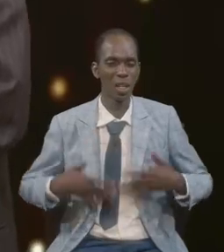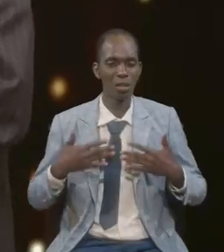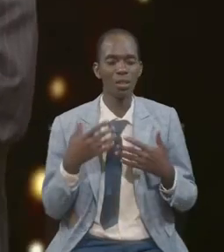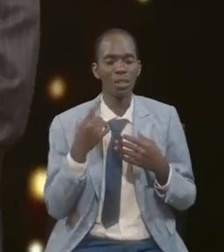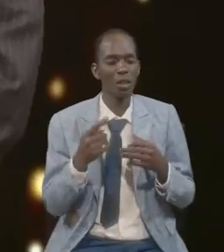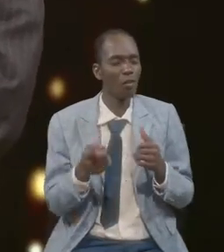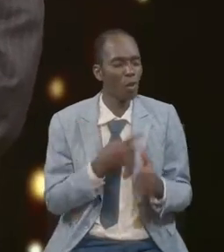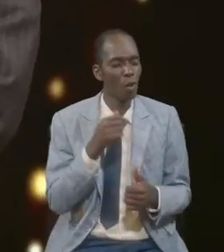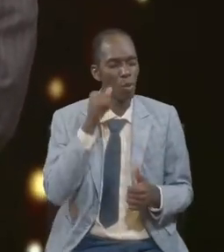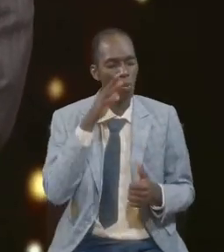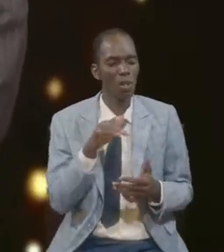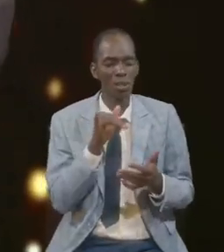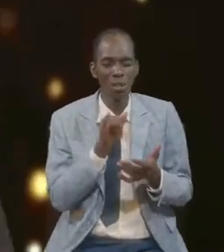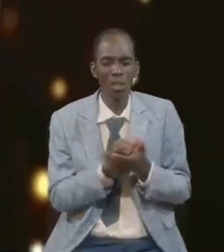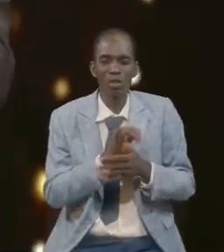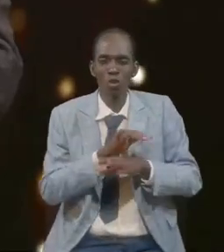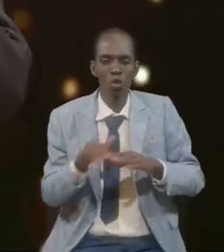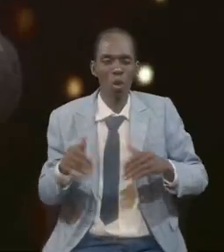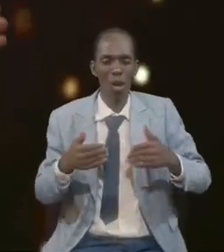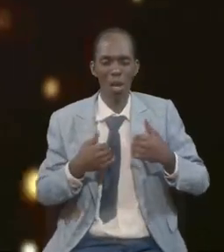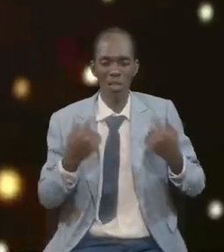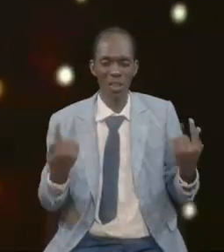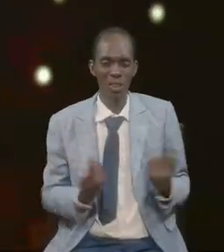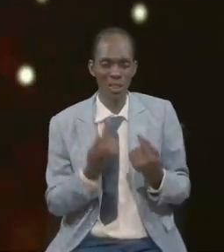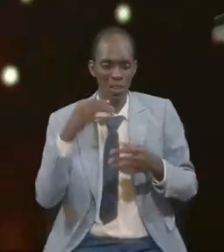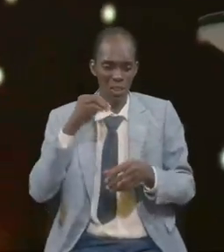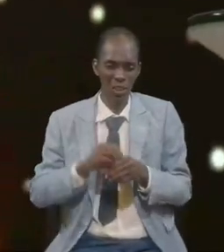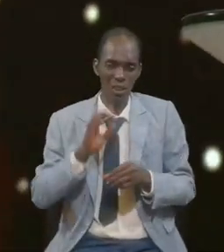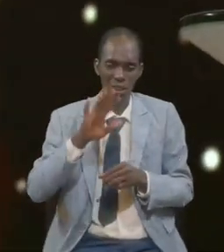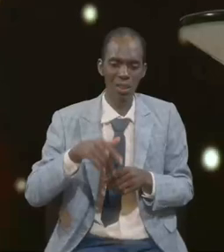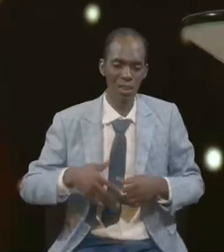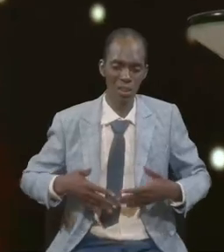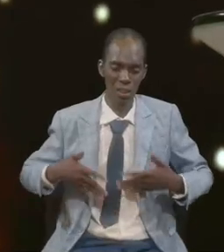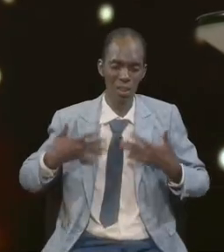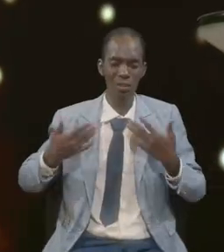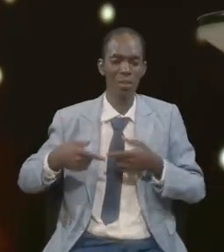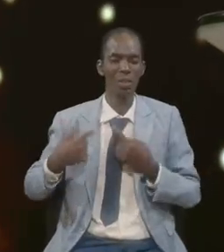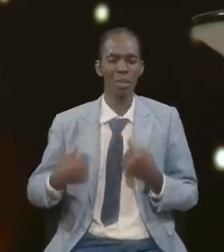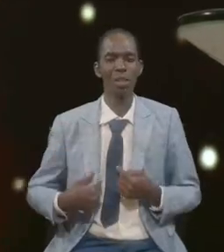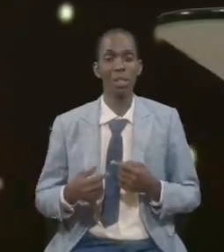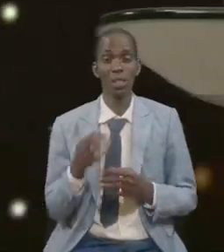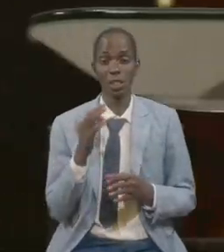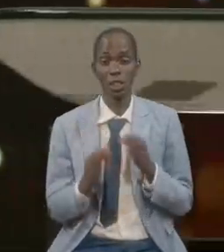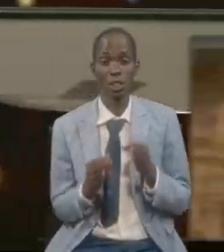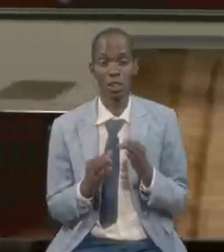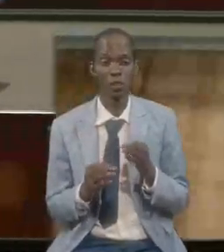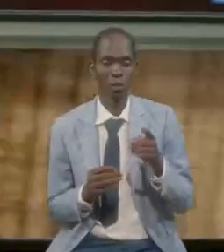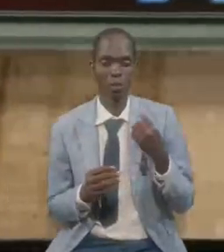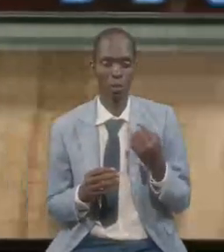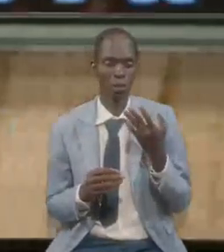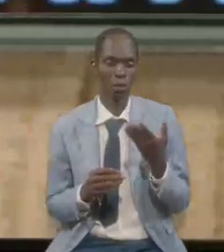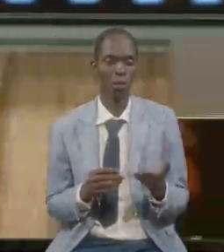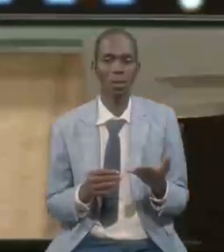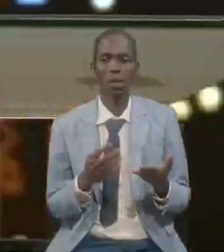dans sa vie, dans sa nature, si lui était si brave, que croyons-nous